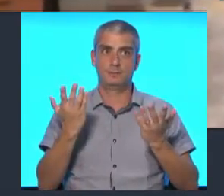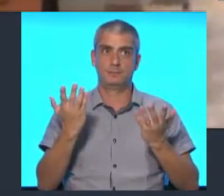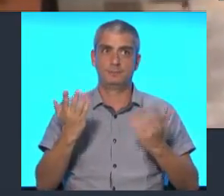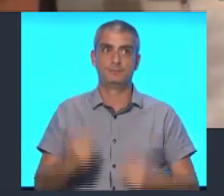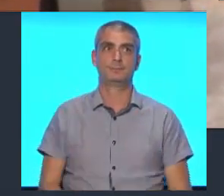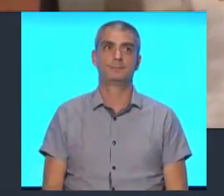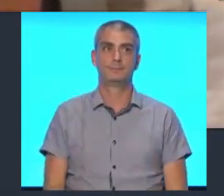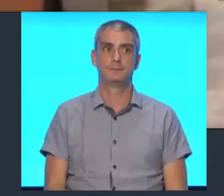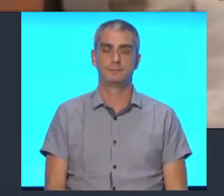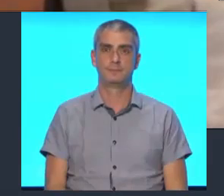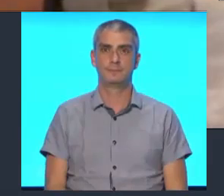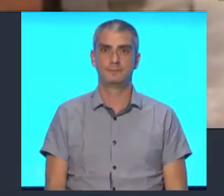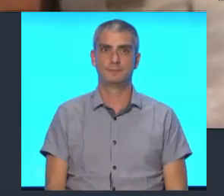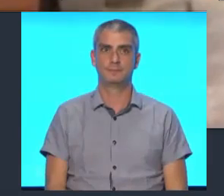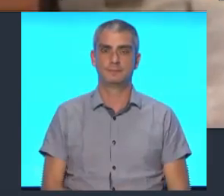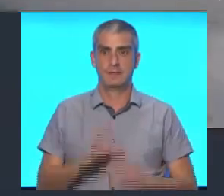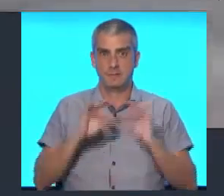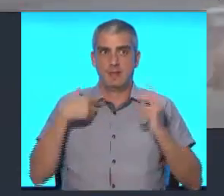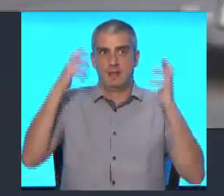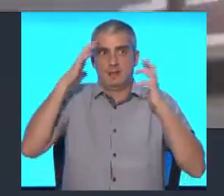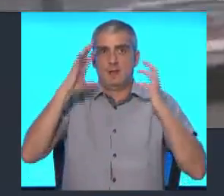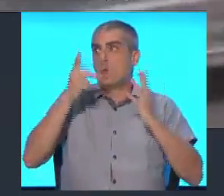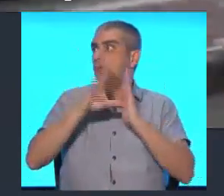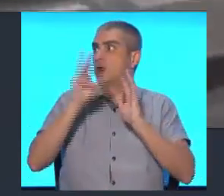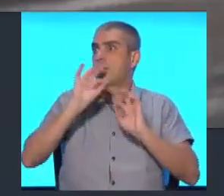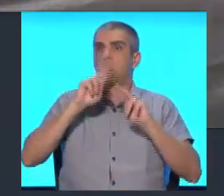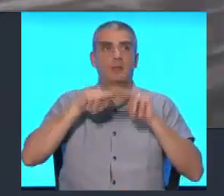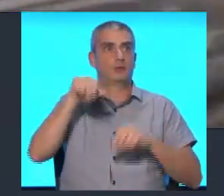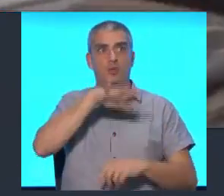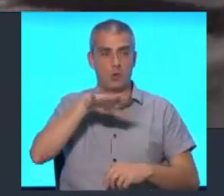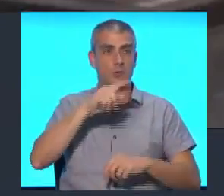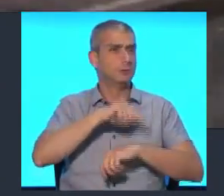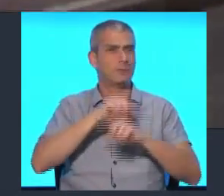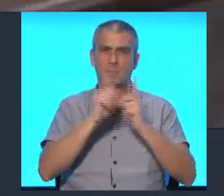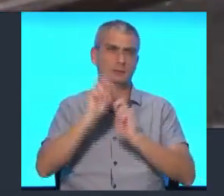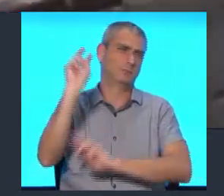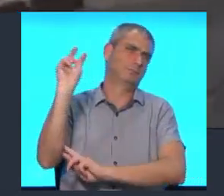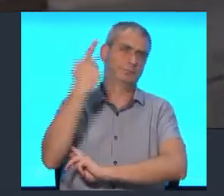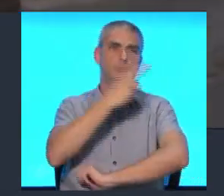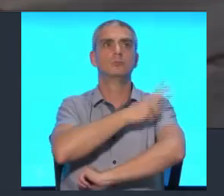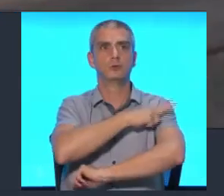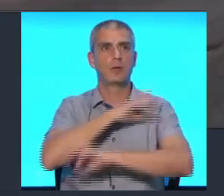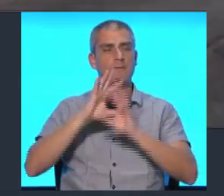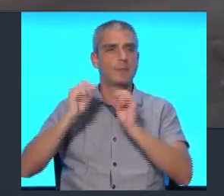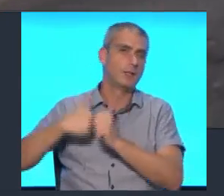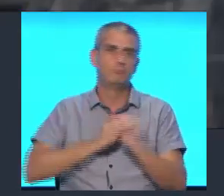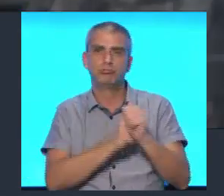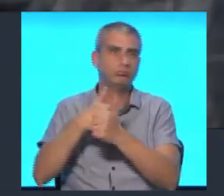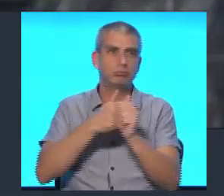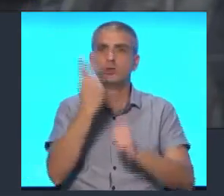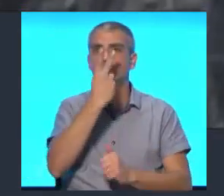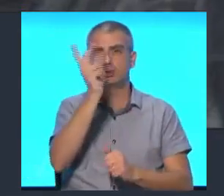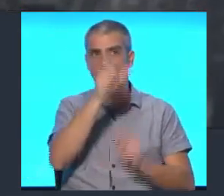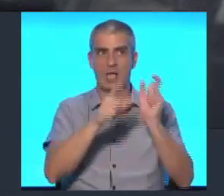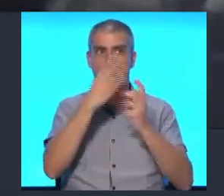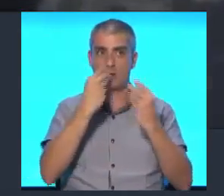בעיקר התחלנו לשודדים עדיין פה. בתוך זמן קצר המשטרה מוזעקת למקום ופותחת במרדף אחר שני החשודים.